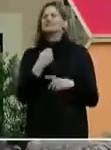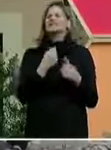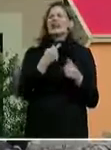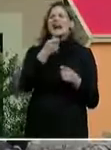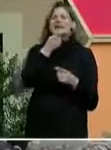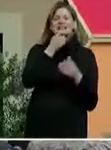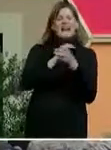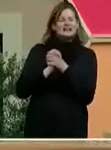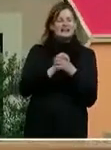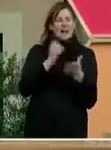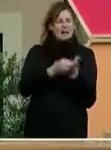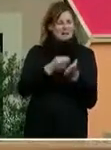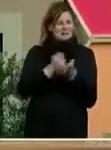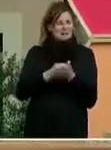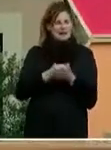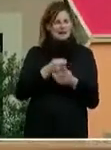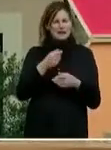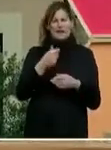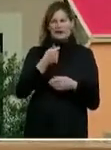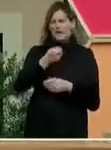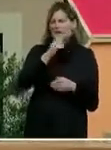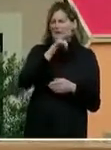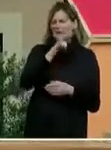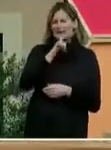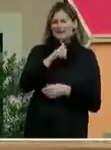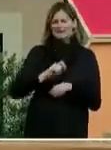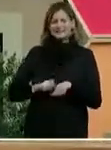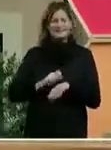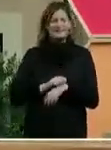i sobretot ens agraden els nois feministes.